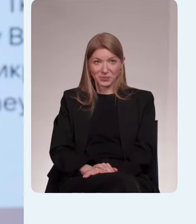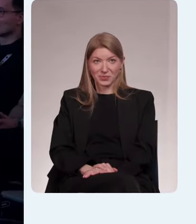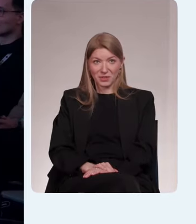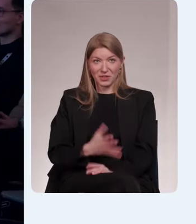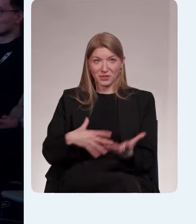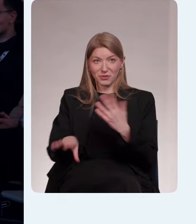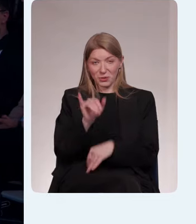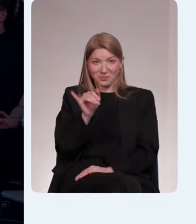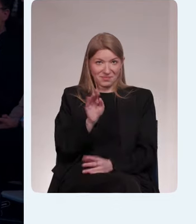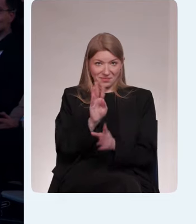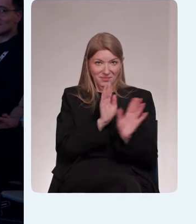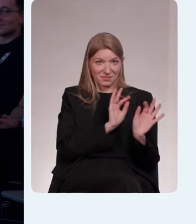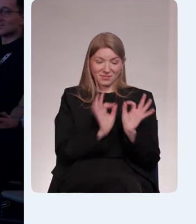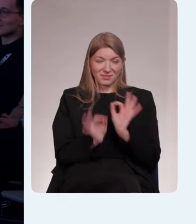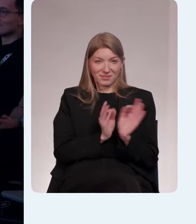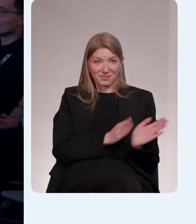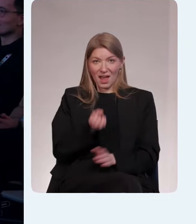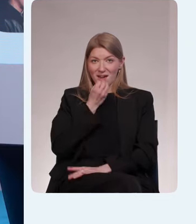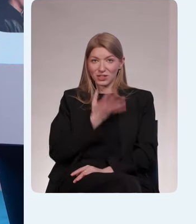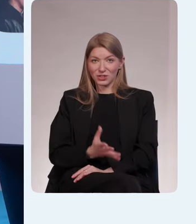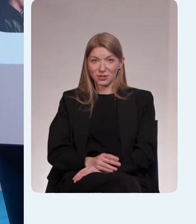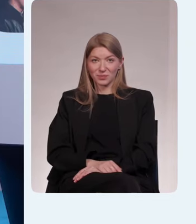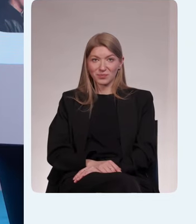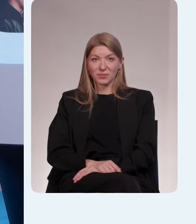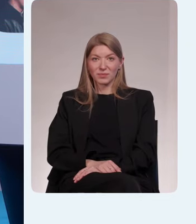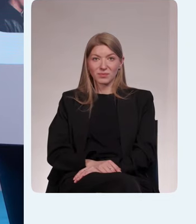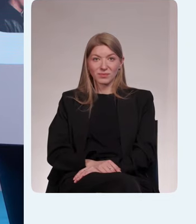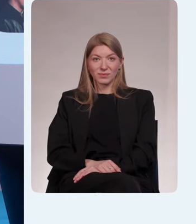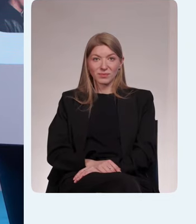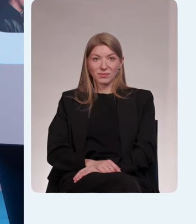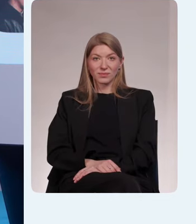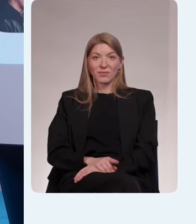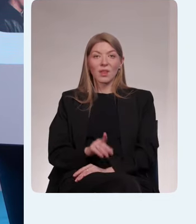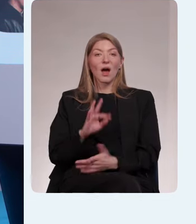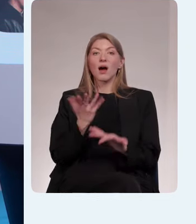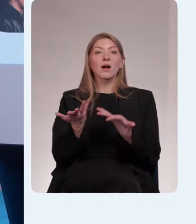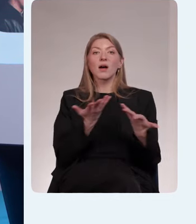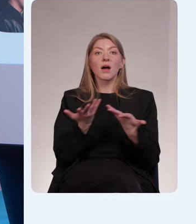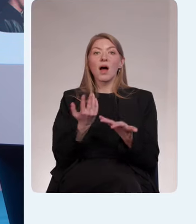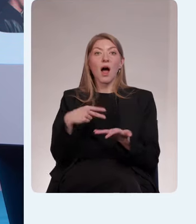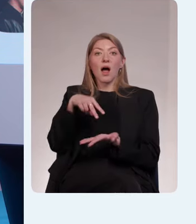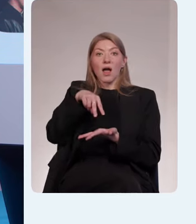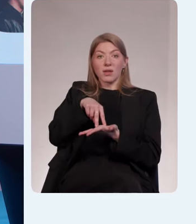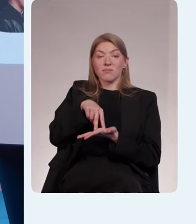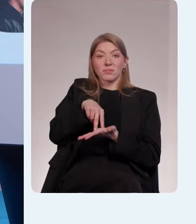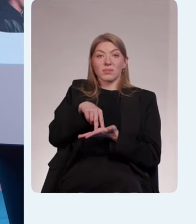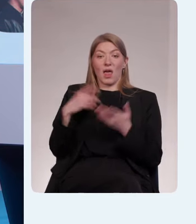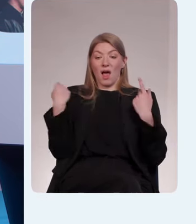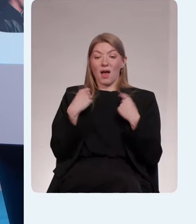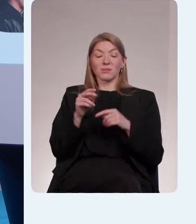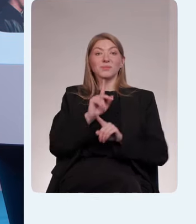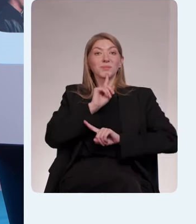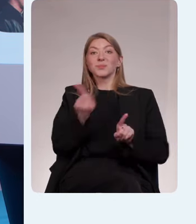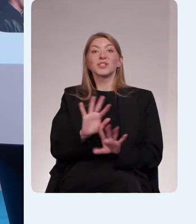Но самое сложное заключалось в том, что я стояла в худи с надписью